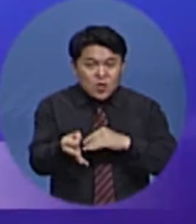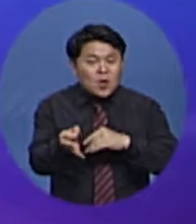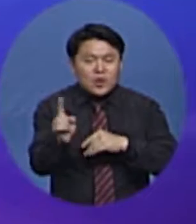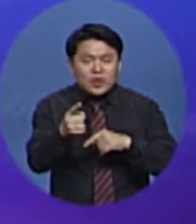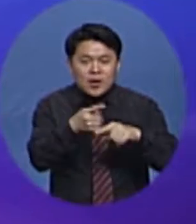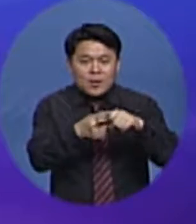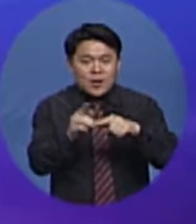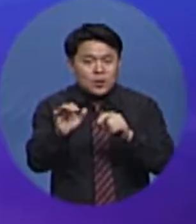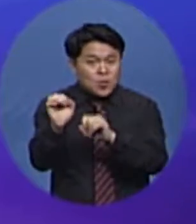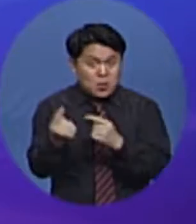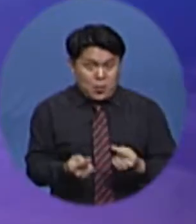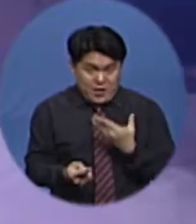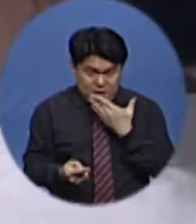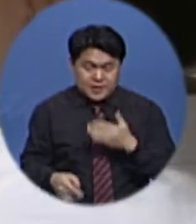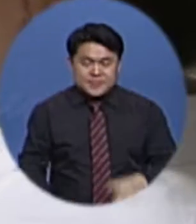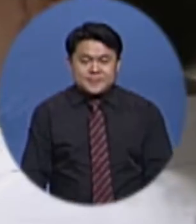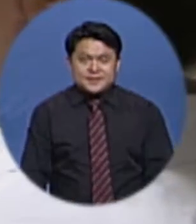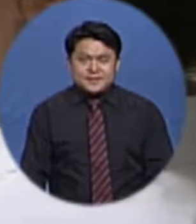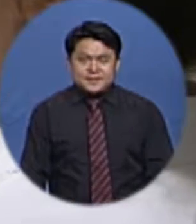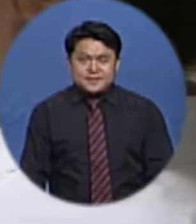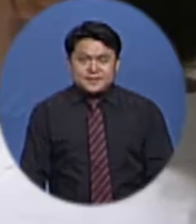보입니다.